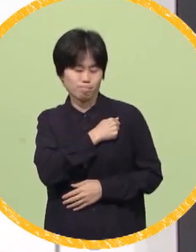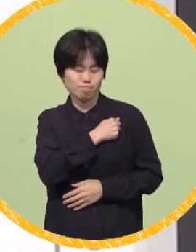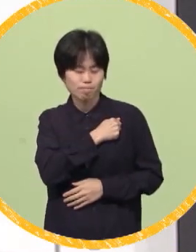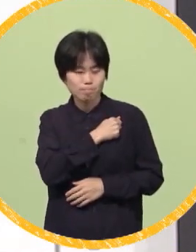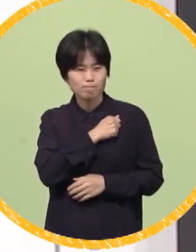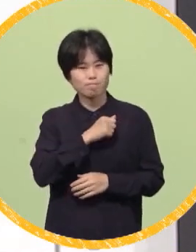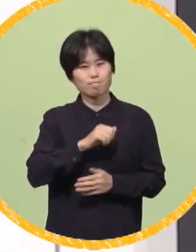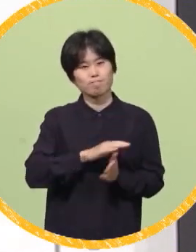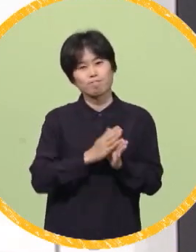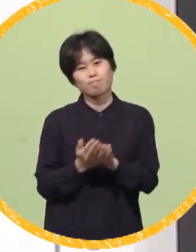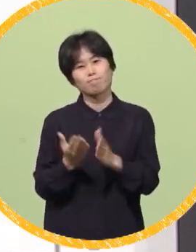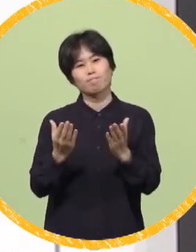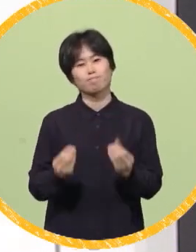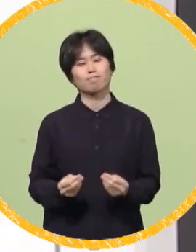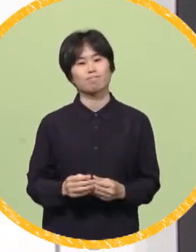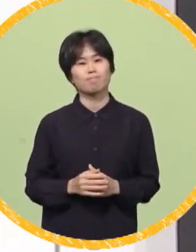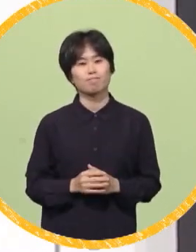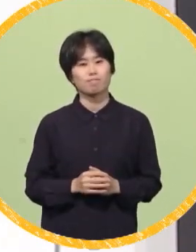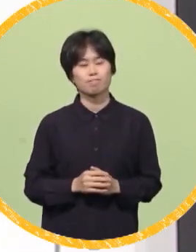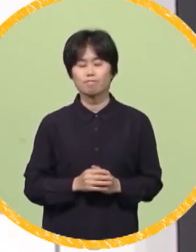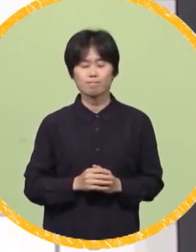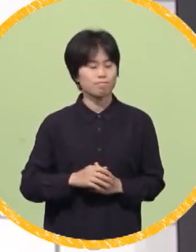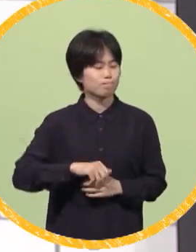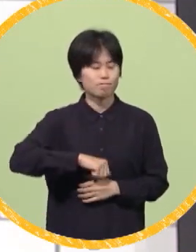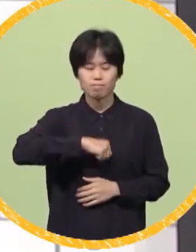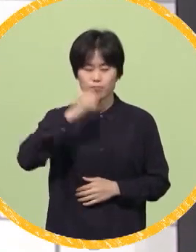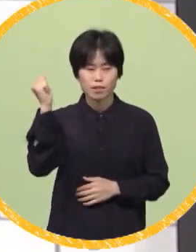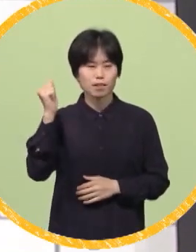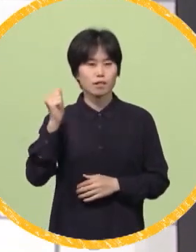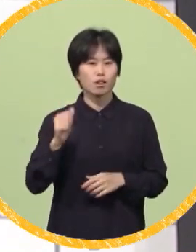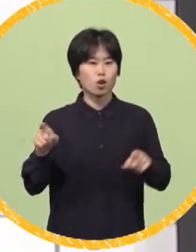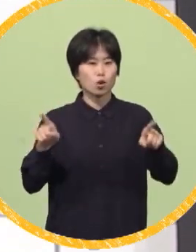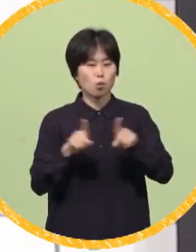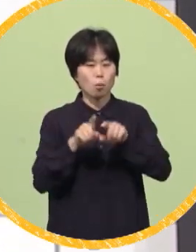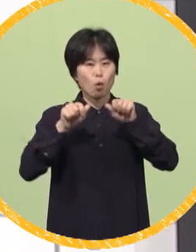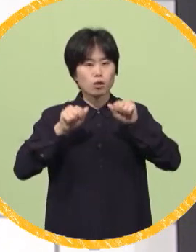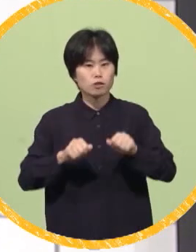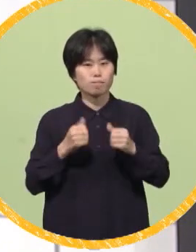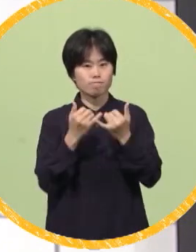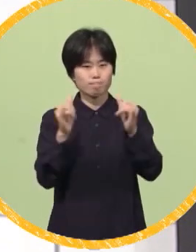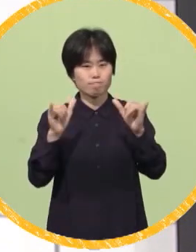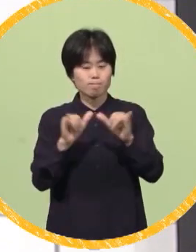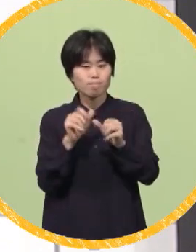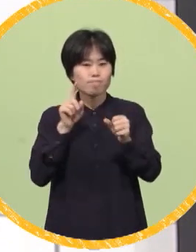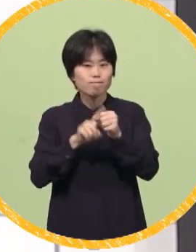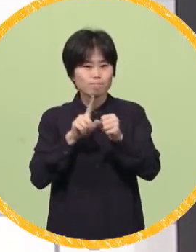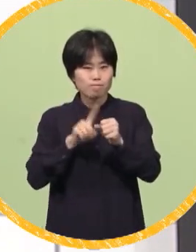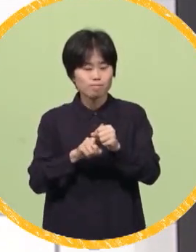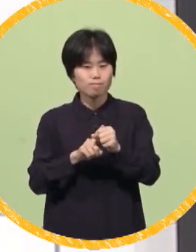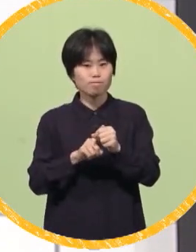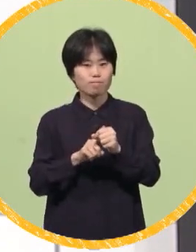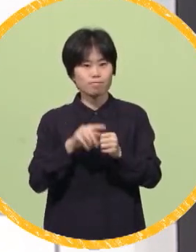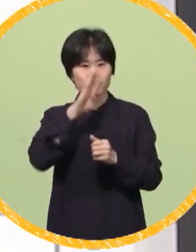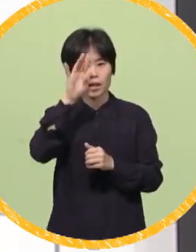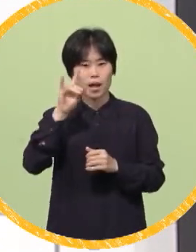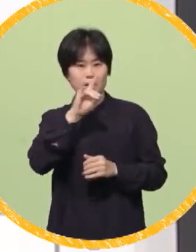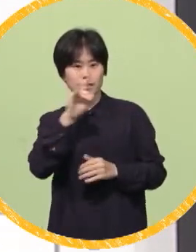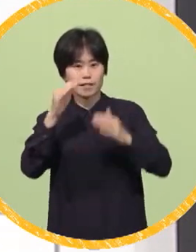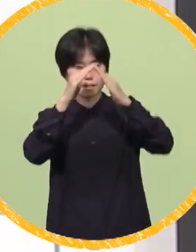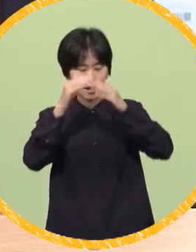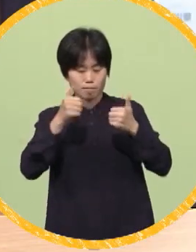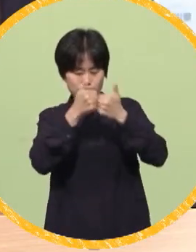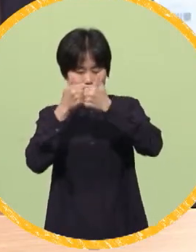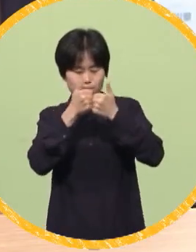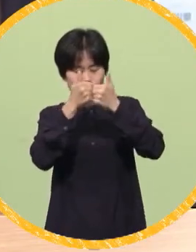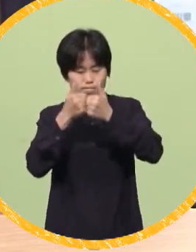わけですね。こんなことを二度と許しちゃいけないということでね、共に生きる社会を前進させていこうと、そんな思いでですね、県議会の皆さんと議論